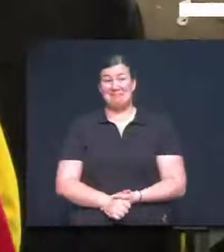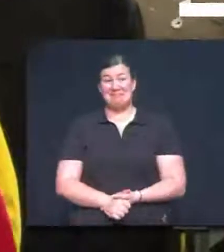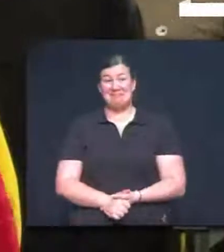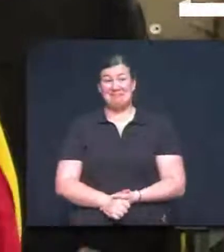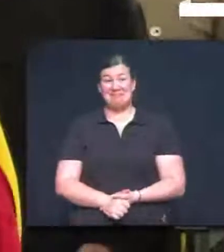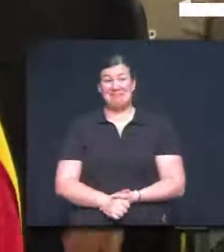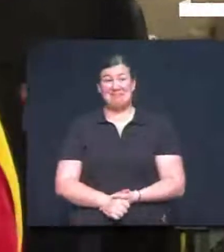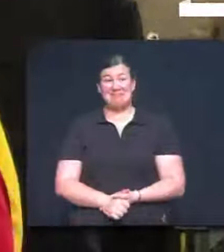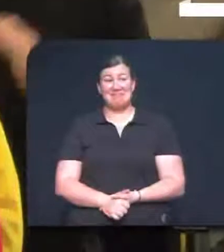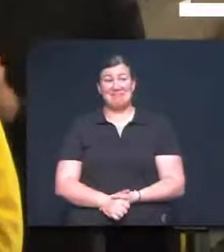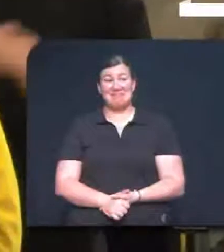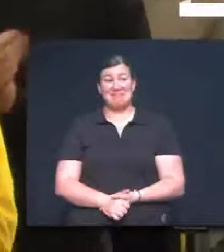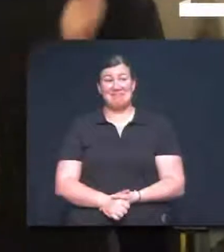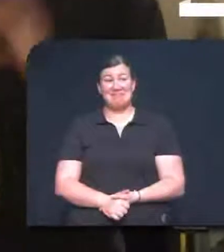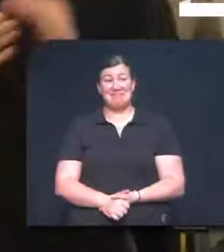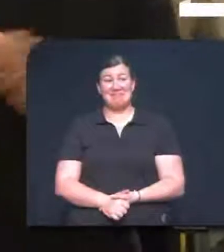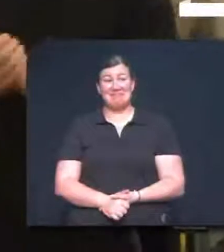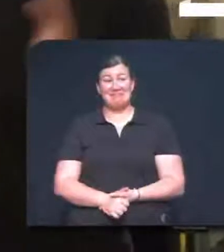danke